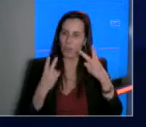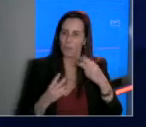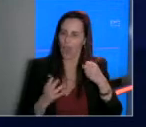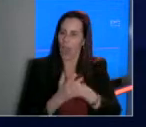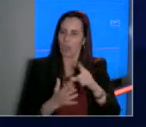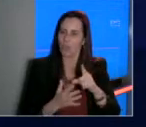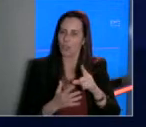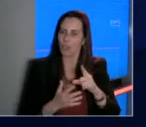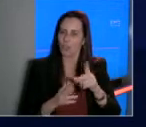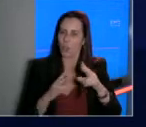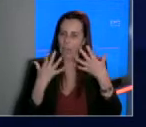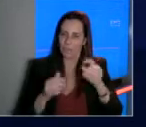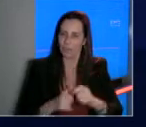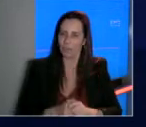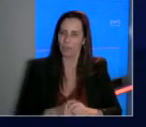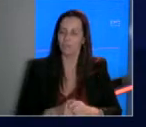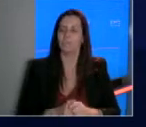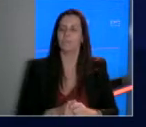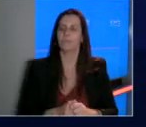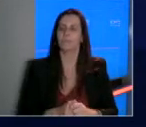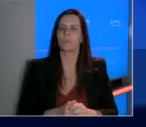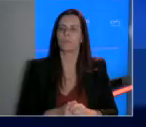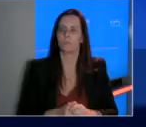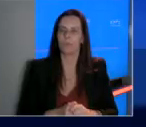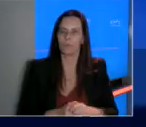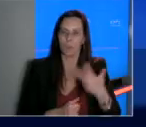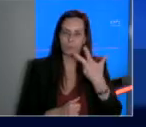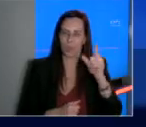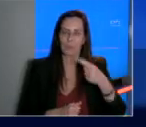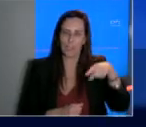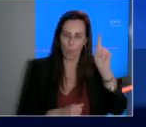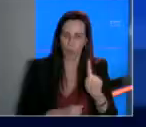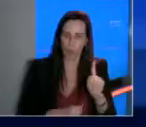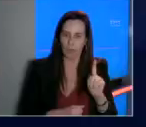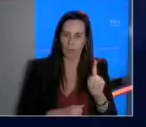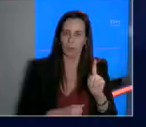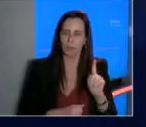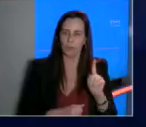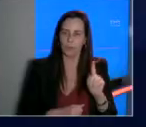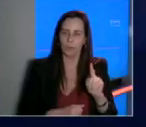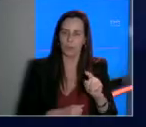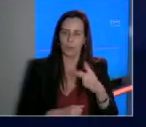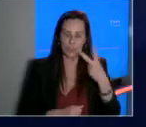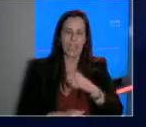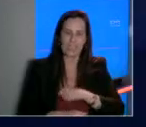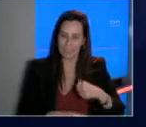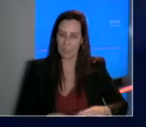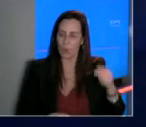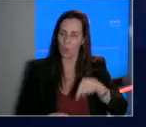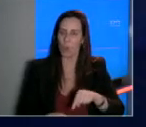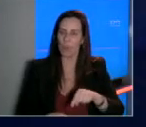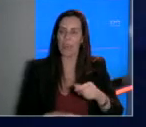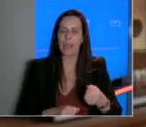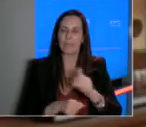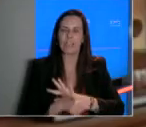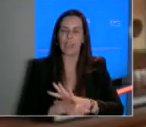שיש לכם איש ספר שיכול לתאר לכם. לגמרי. 31 בינואר, שניים סינים היו פה עם